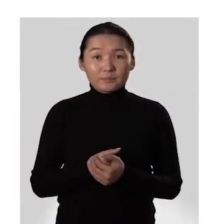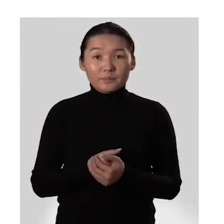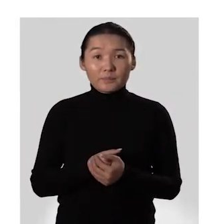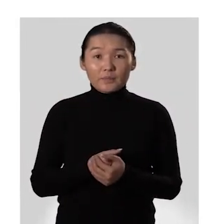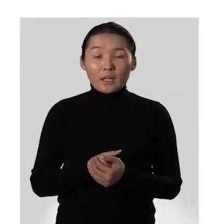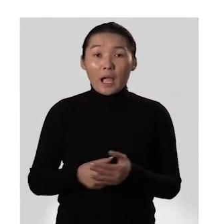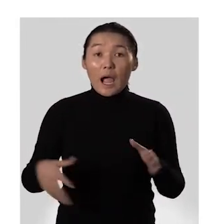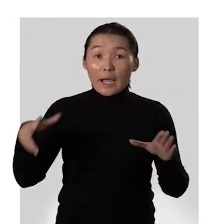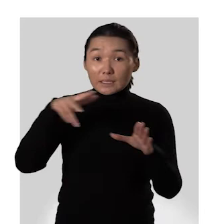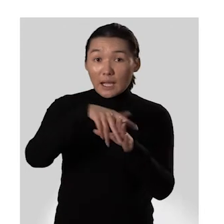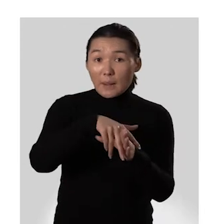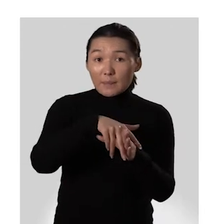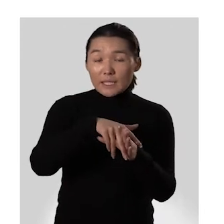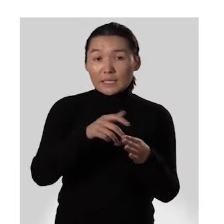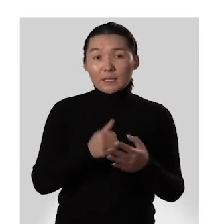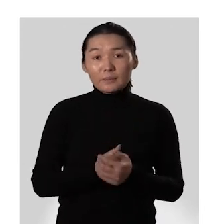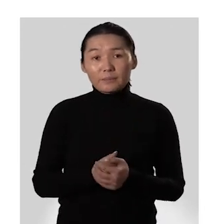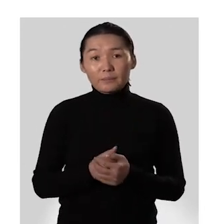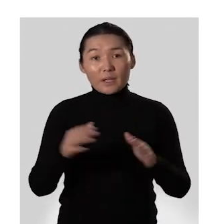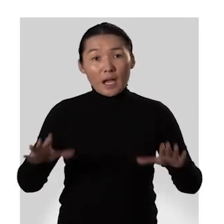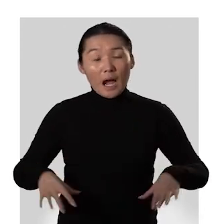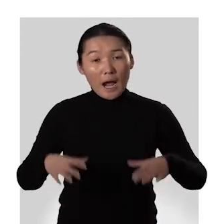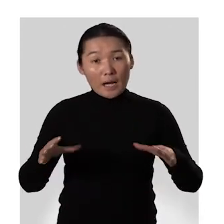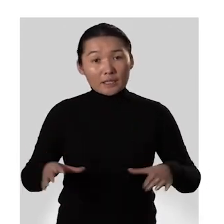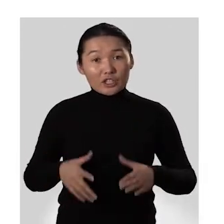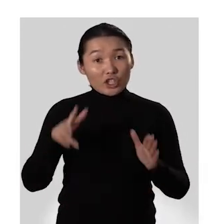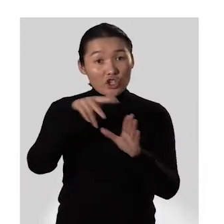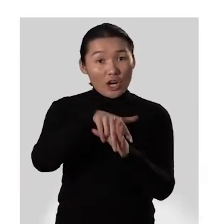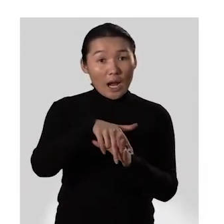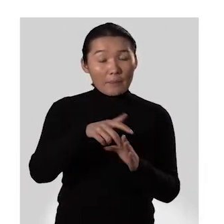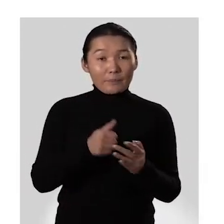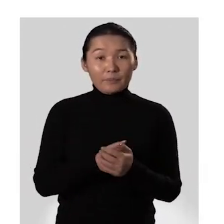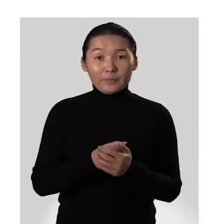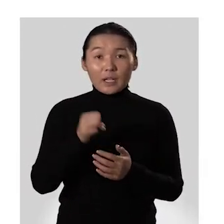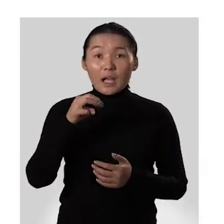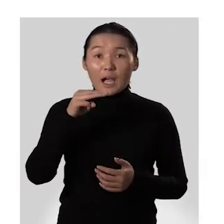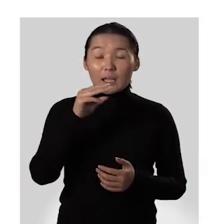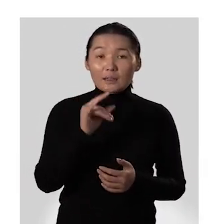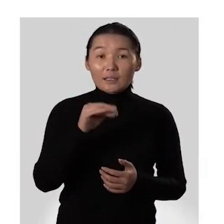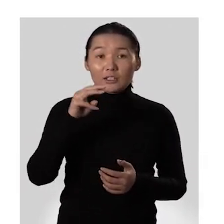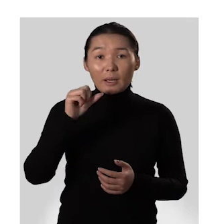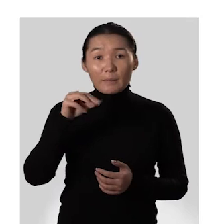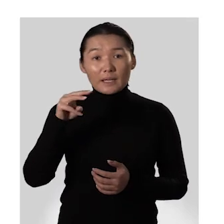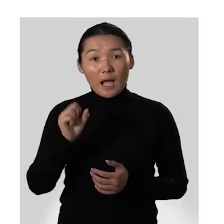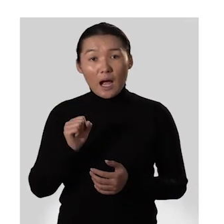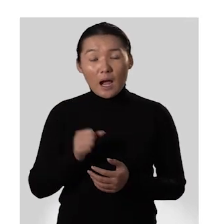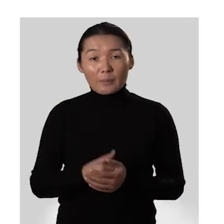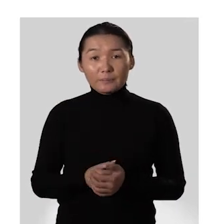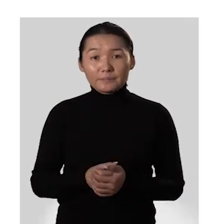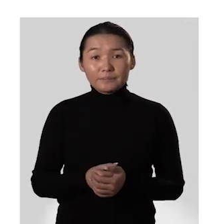Атка мин. Атты чап. Атты тапта.